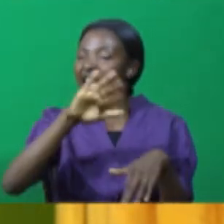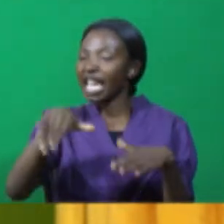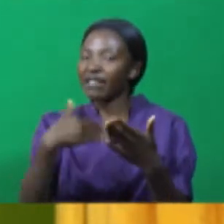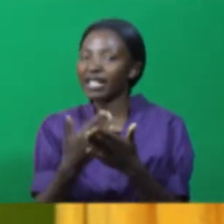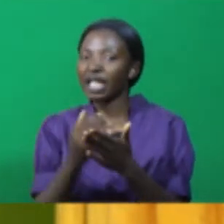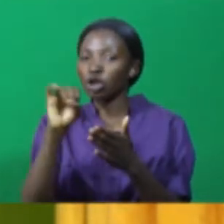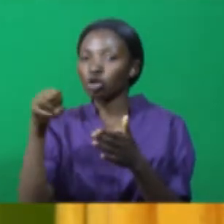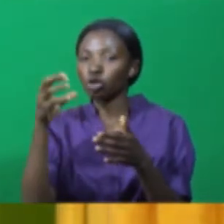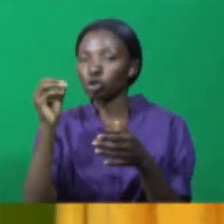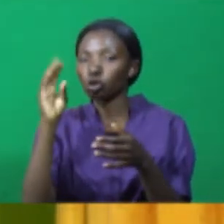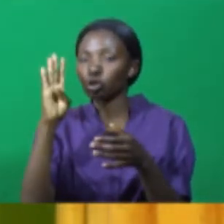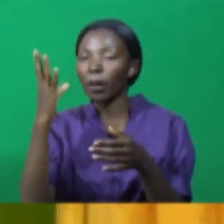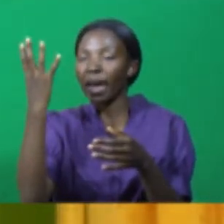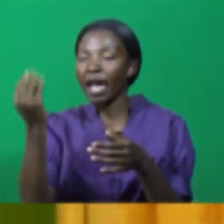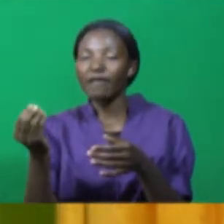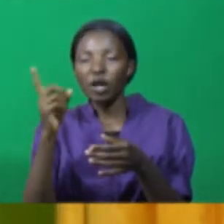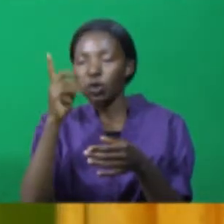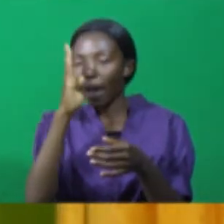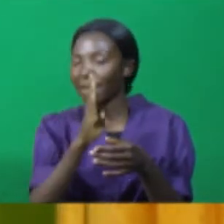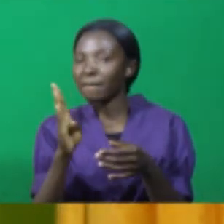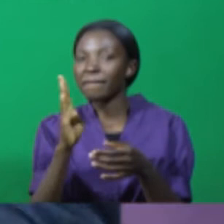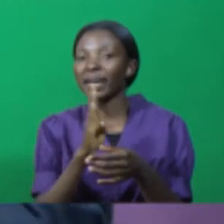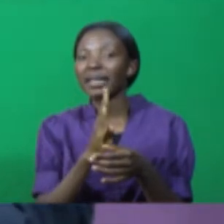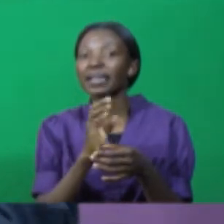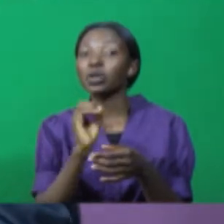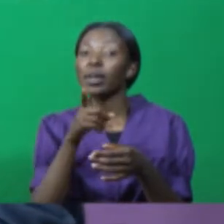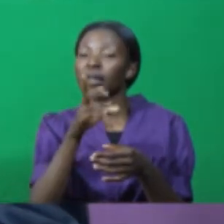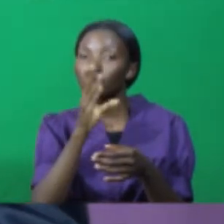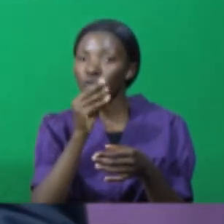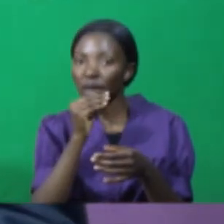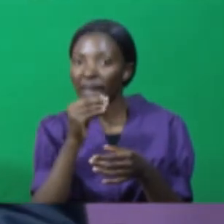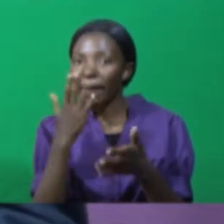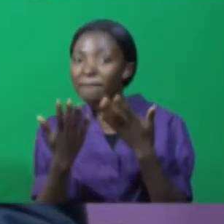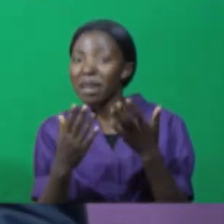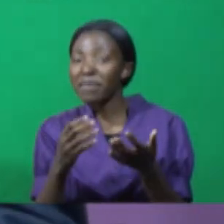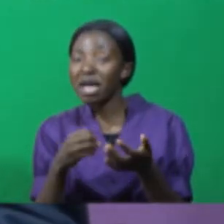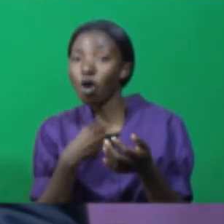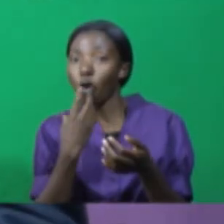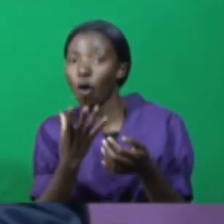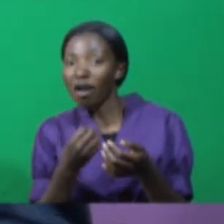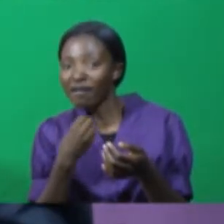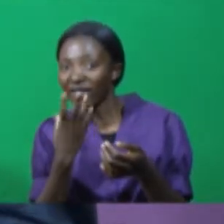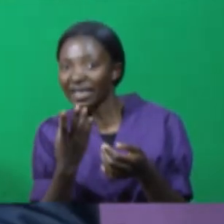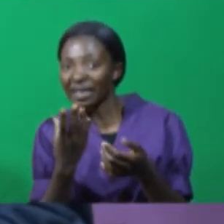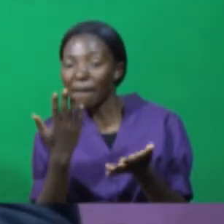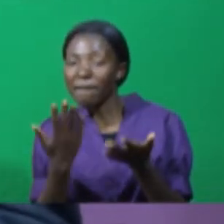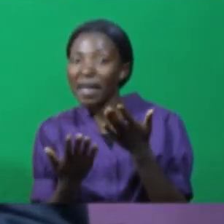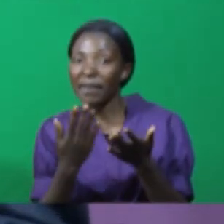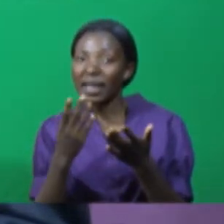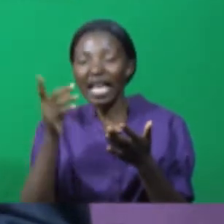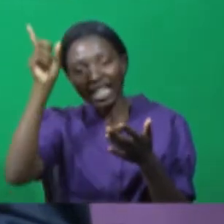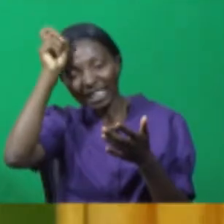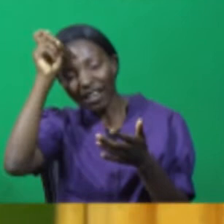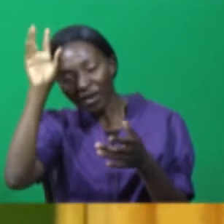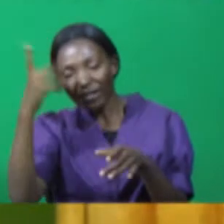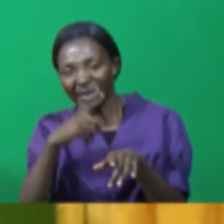ainazo. Maprojekta anaita muna blesa achibudirira. Imi kutaura kwa kusu kukonfezele kwa kutindofunga sata na ipota achimaira achitretra.